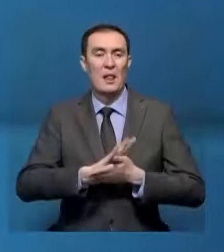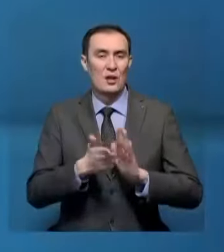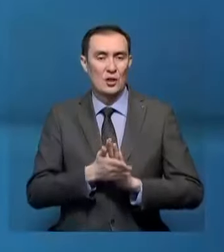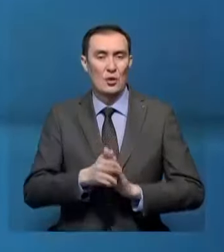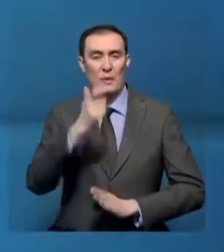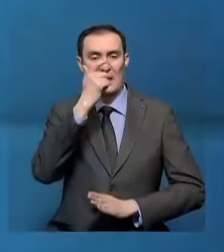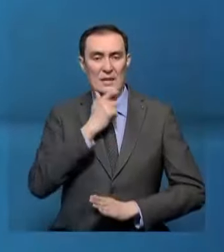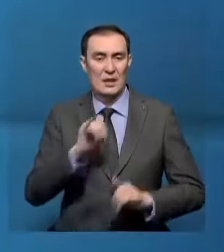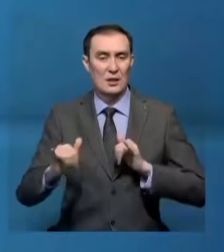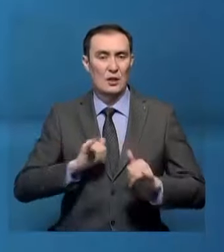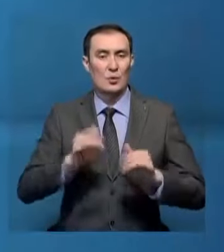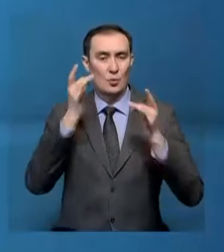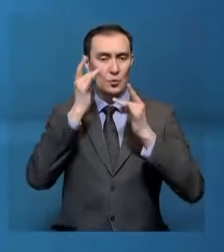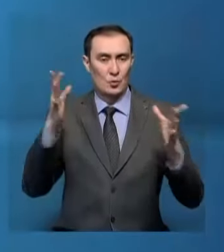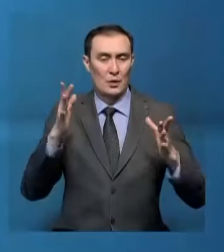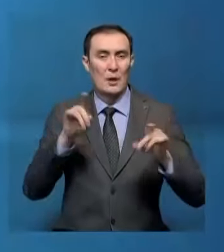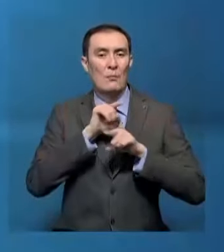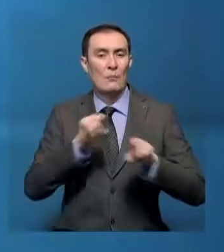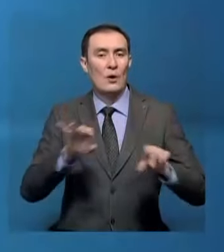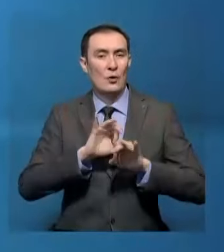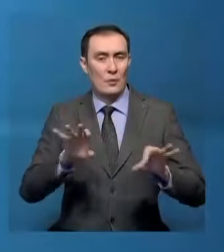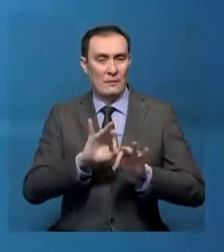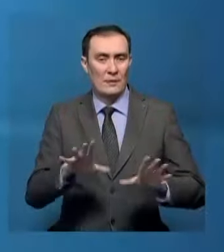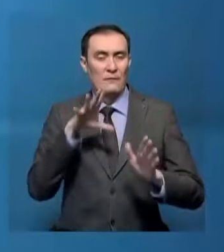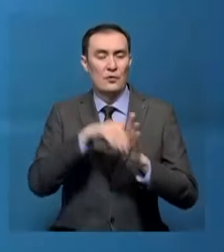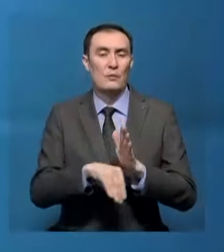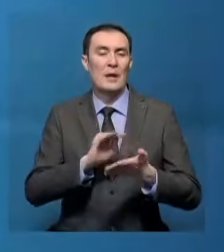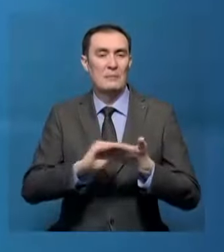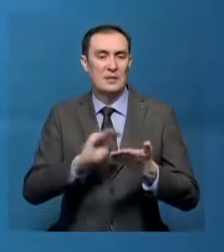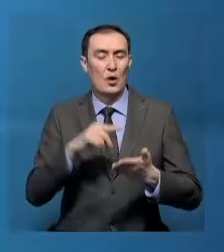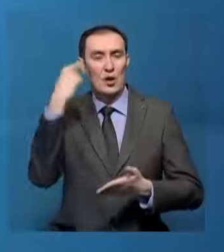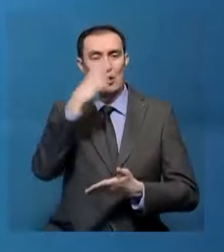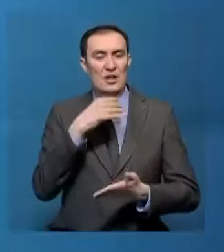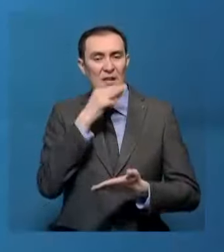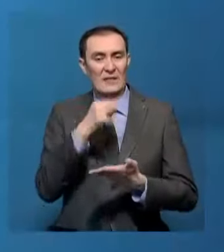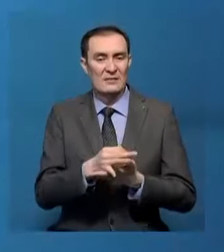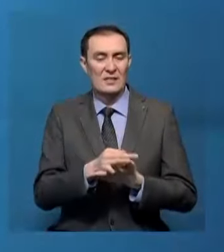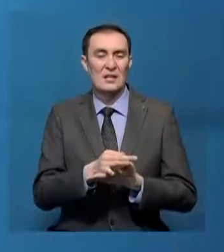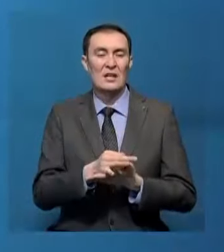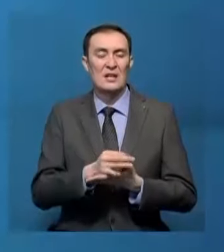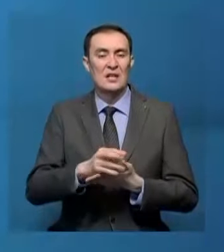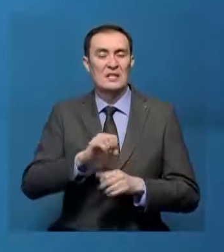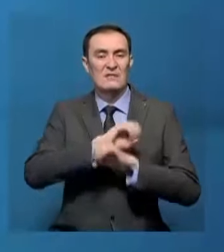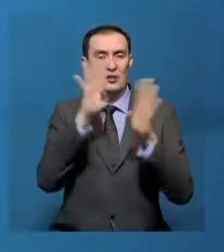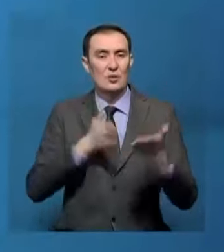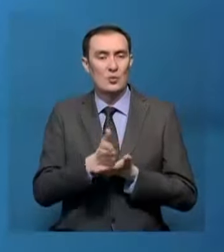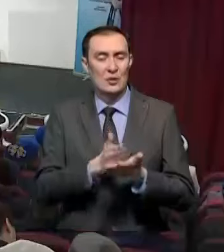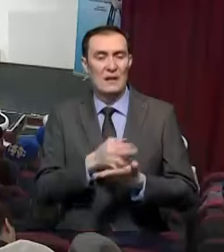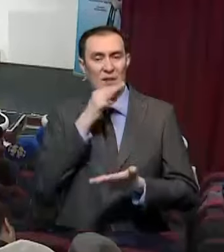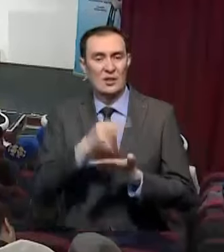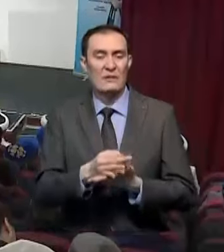положение об этикете и культуре проповеди. В нем говорится о личной ответственности священнослужителей,